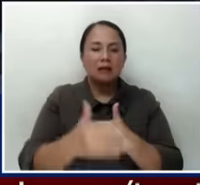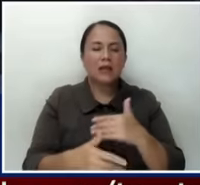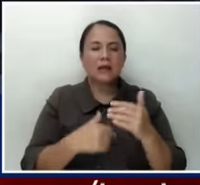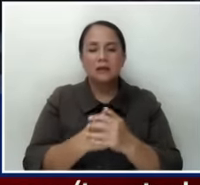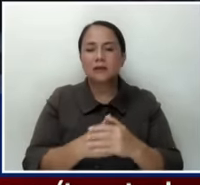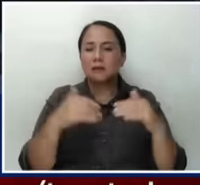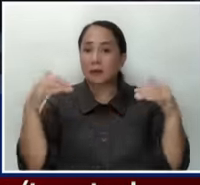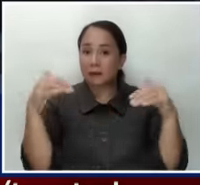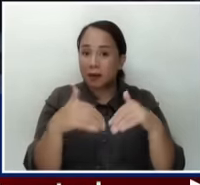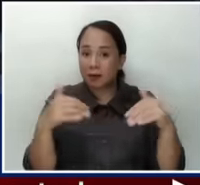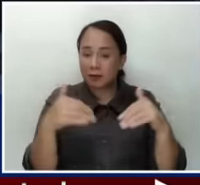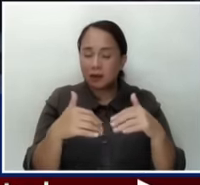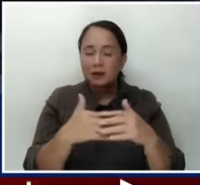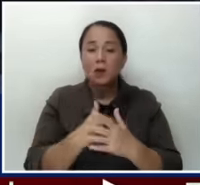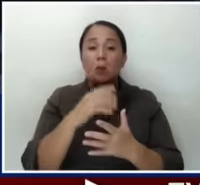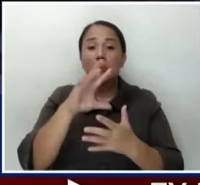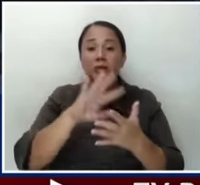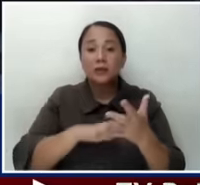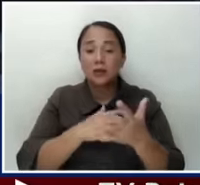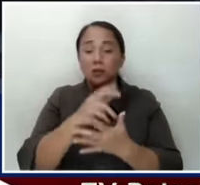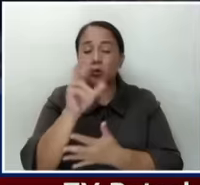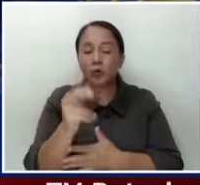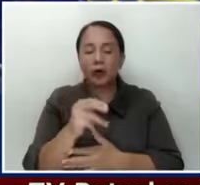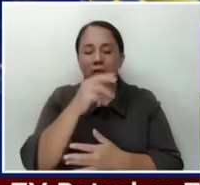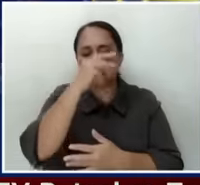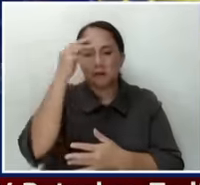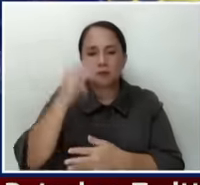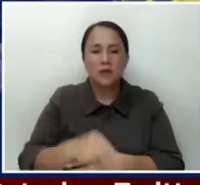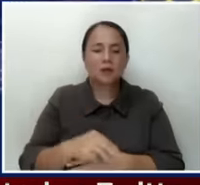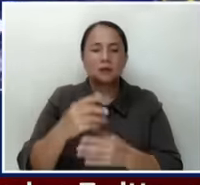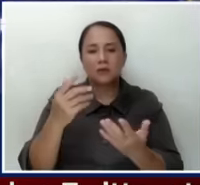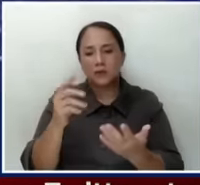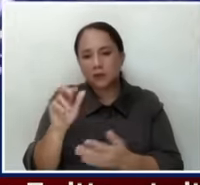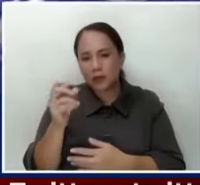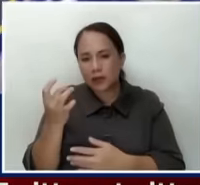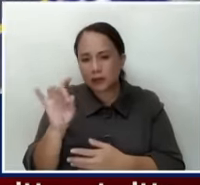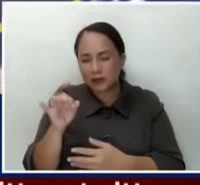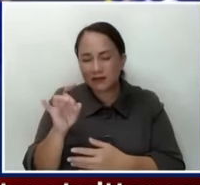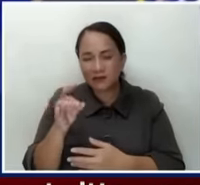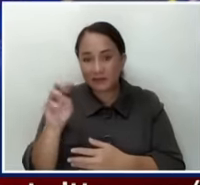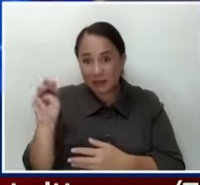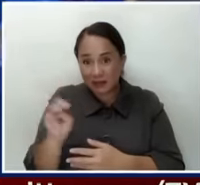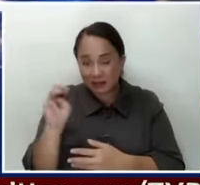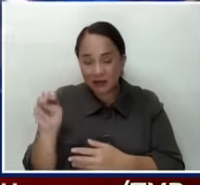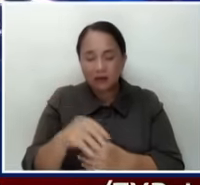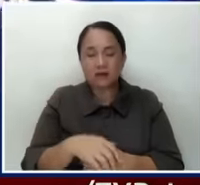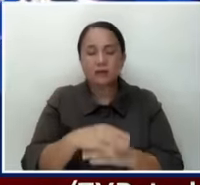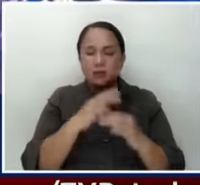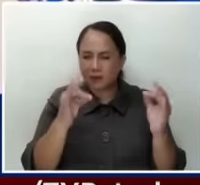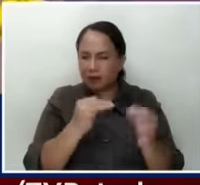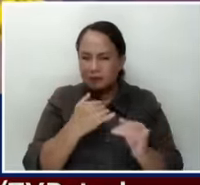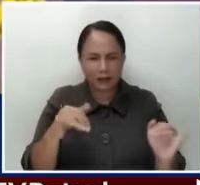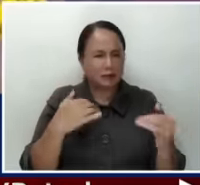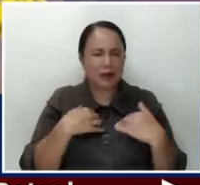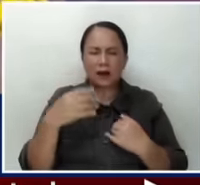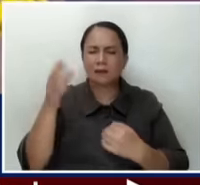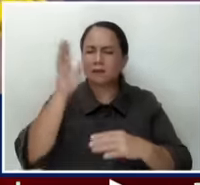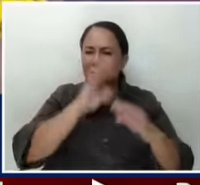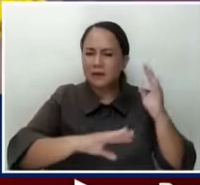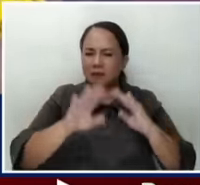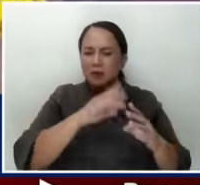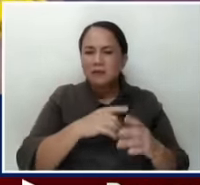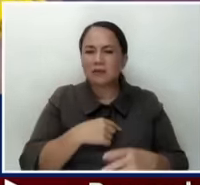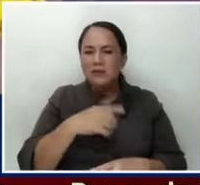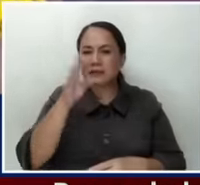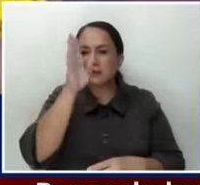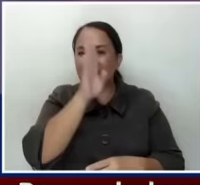komite na nakatakda sa Lunes, Marso 18. Noong Pebrero, nagkaroon din ng issue sa PCSO nang pumalya ang